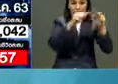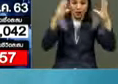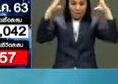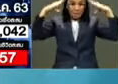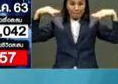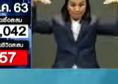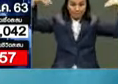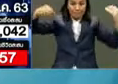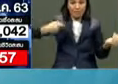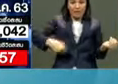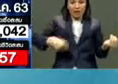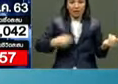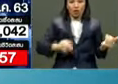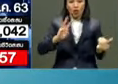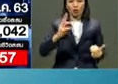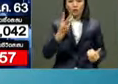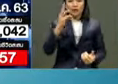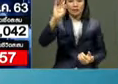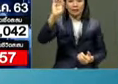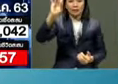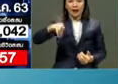อยู่กันคนละยี่สิบห้ากันเลยนี่คือสิ่งที่เกิดขึ้นแล้วทำไมถึงเรียกว่าเป็นโรคระบาดเป็นภัยหายนะของโลกจริงๆนะครับตอนนี้ไปทุกที่นะครับแล้วก็มีตัวเลขที่วงนะครับเม็กซิโกนะครับเม็กซิโกนี่6